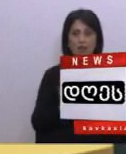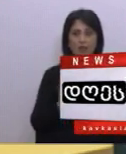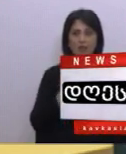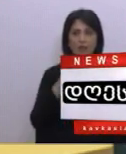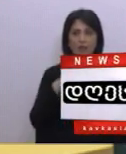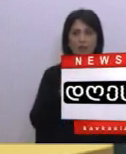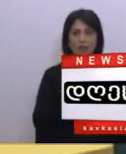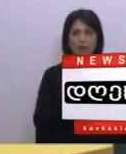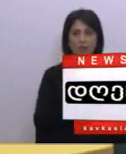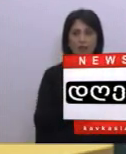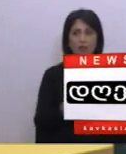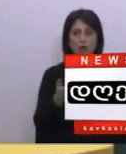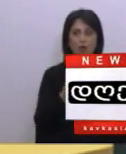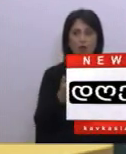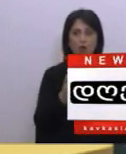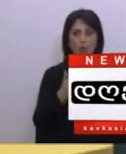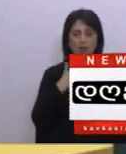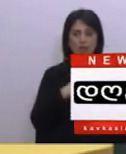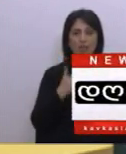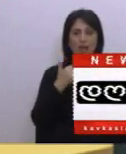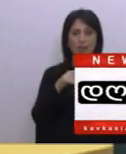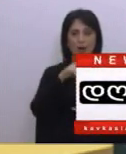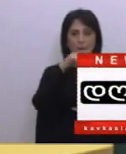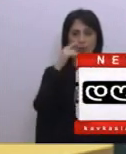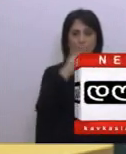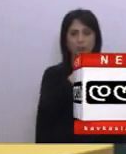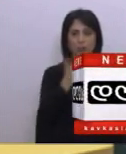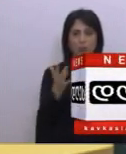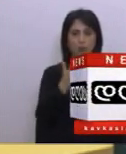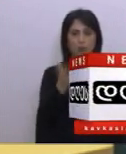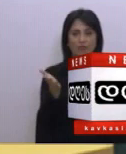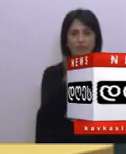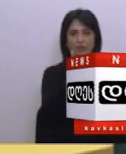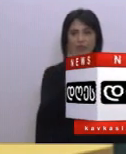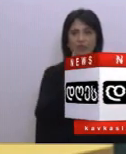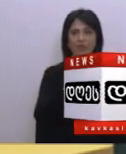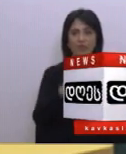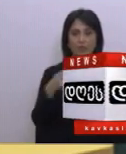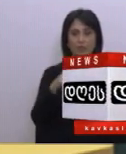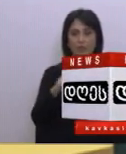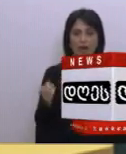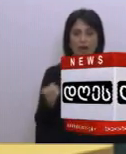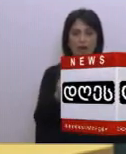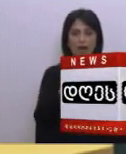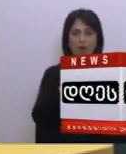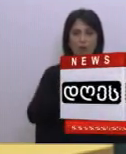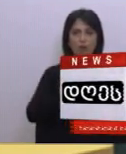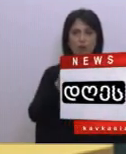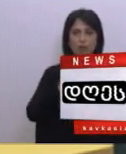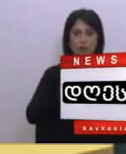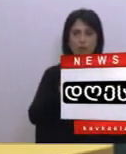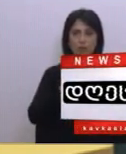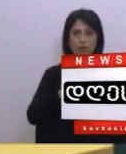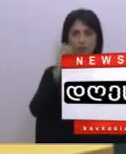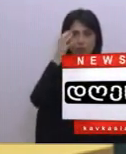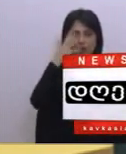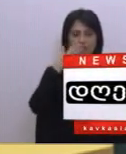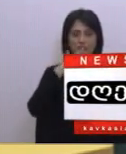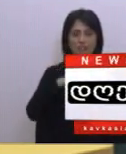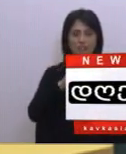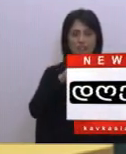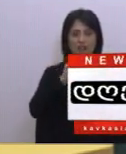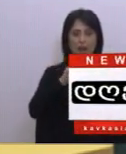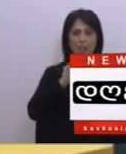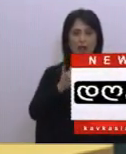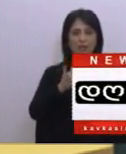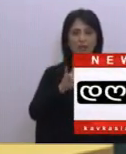Gamo, Romel Mazdak, Makopila, Rusetis Mothovnebi, Vinadam paralelul acel de voda, Shauzvaze Tamani